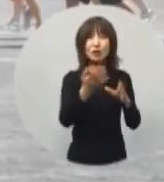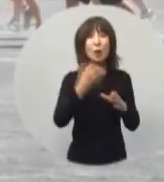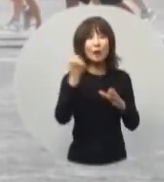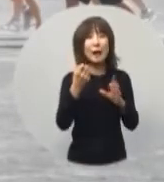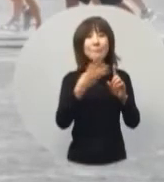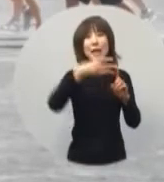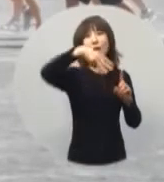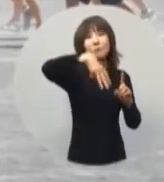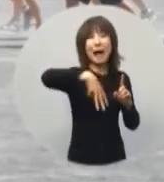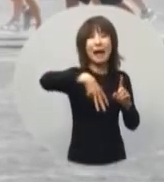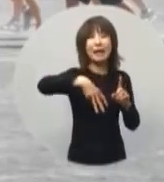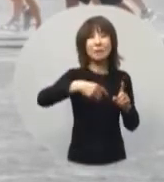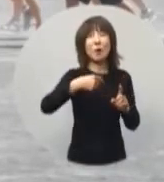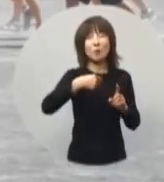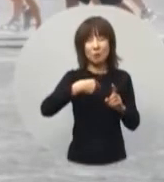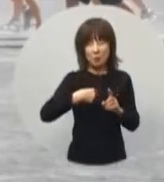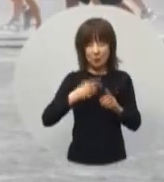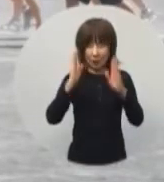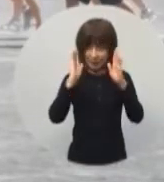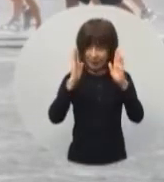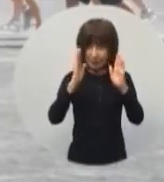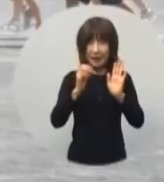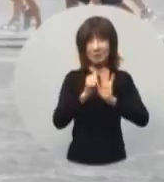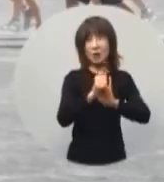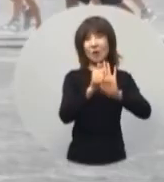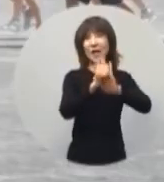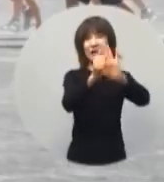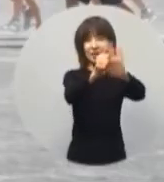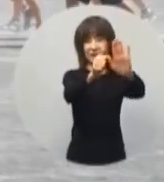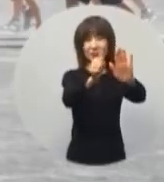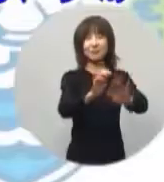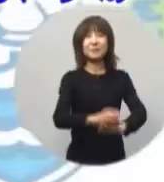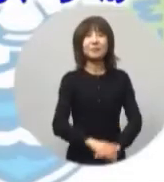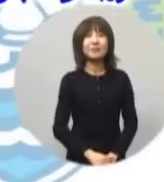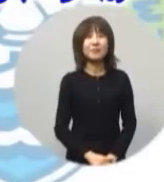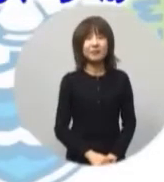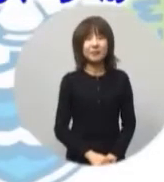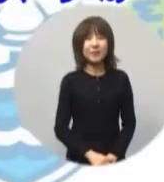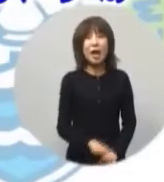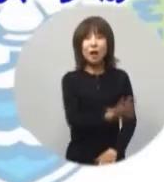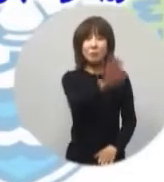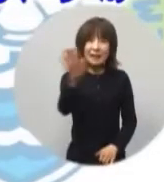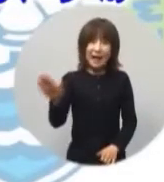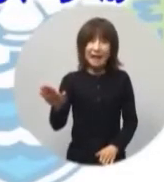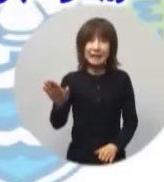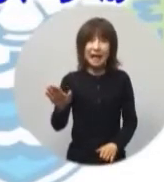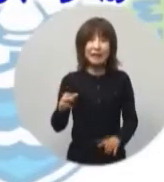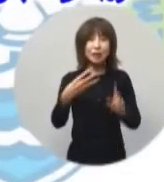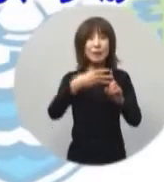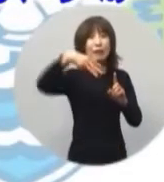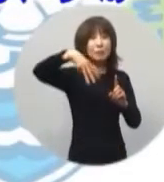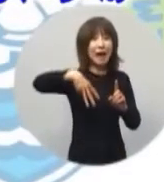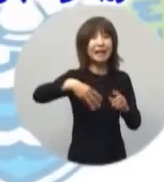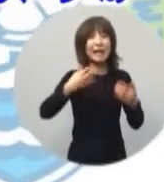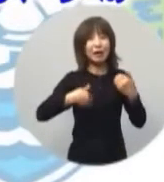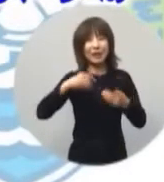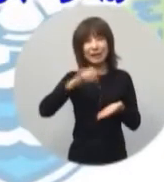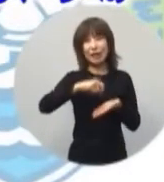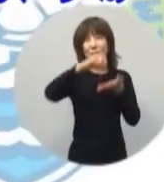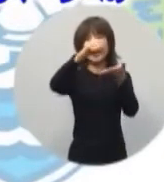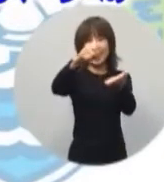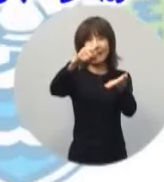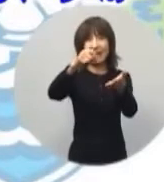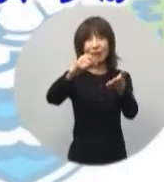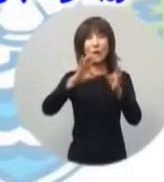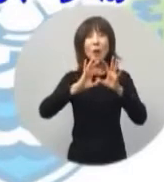ルマーレをマロも一生懸命応援するぞよ。 ここで皆さんにベルマーレから嬉しいプレゼントのお知らせ